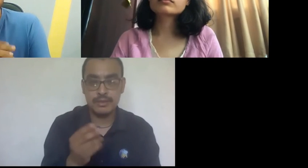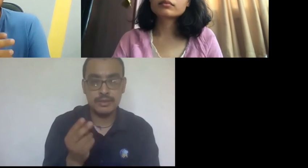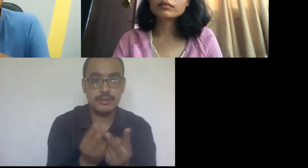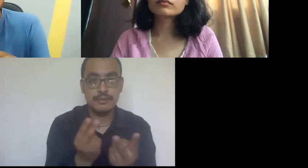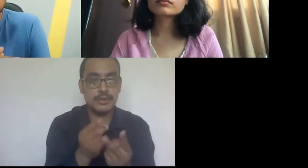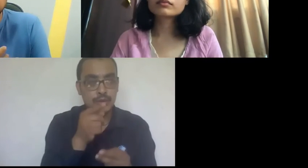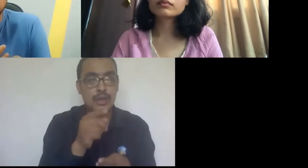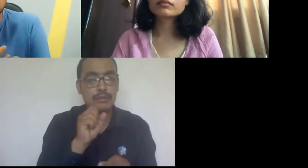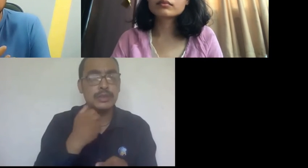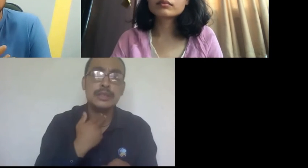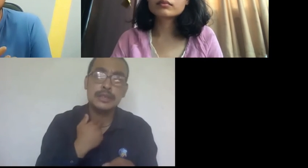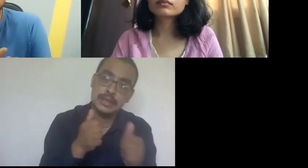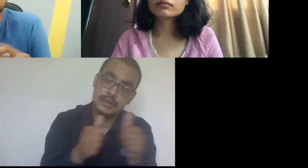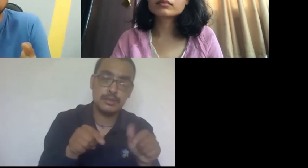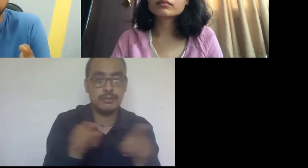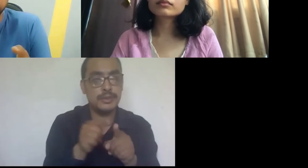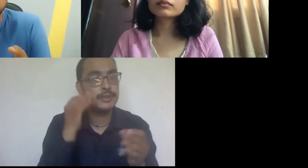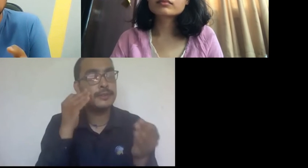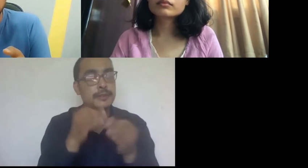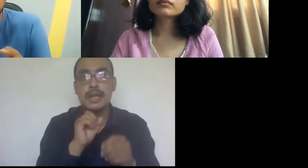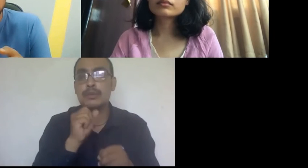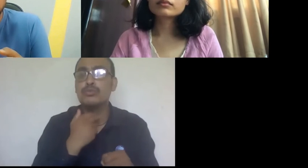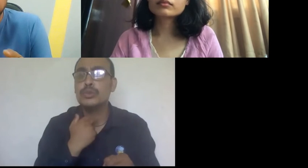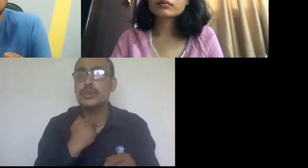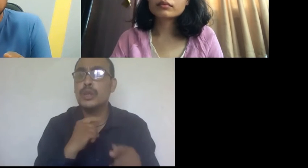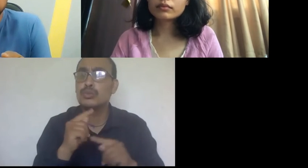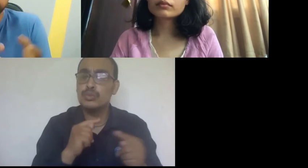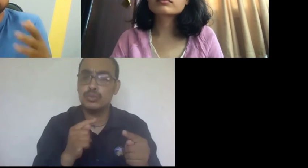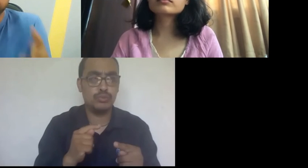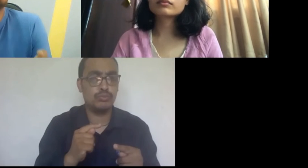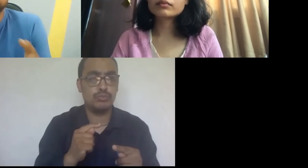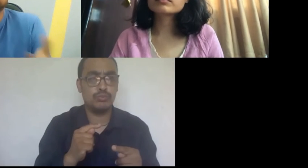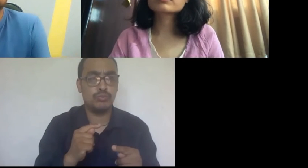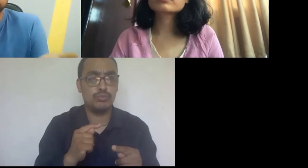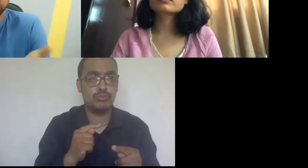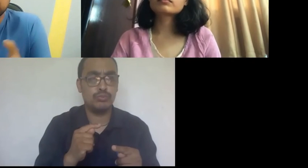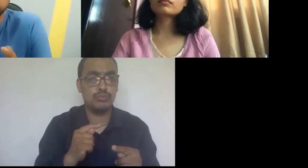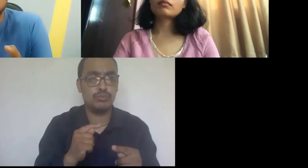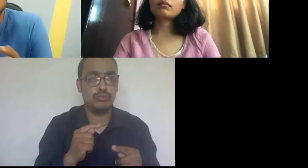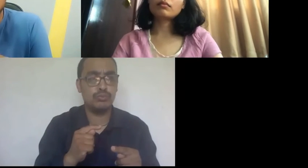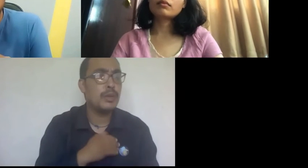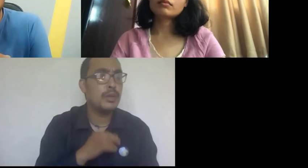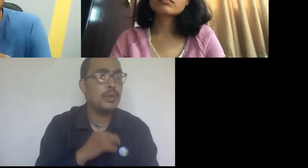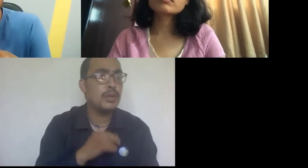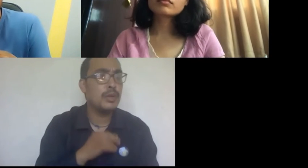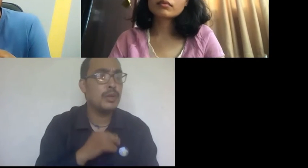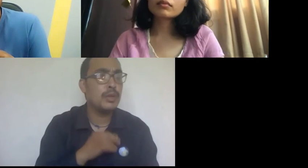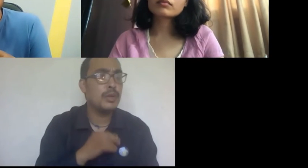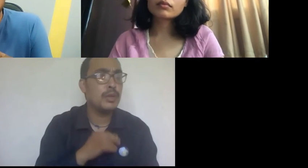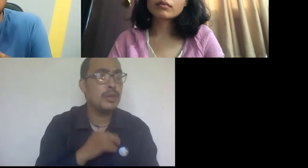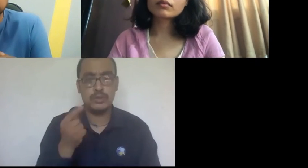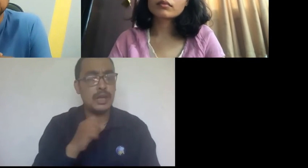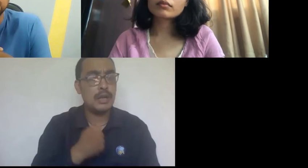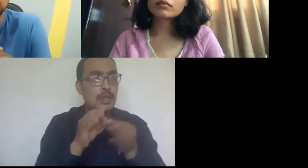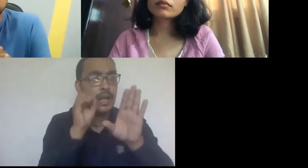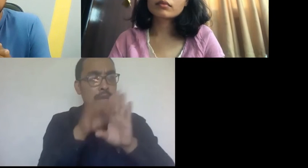त्यो हबिजमा पनि ध्यान दिउँ न, तपाईँले कस्तो कस्तो खालको हबिजहरू छ त होइन, अथवा त्यो हबिजहरू नै तपाईँले सोसियल मिडियामा पो देखाउनु खोज्नु भएको छ कि, त्यो कुरा